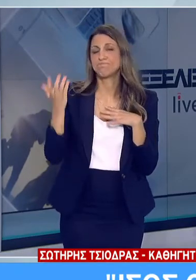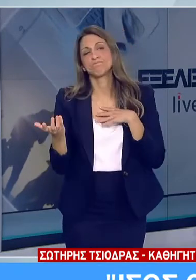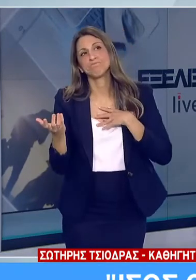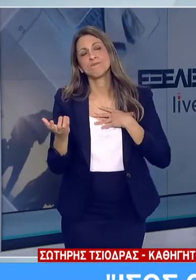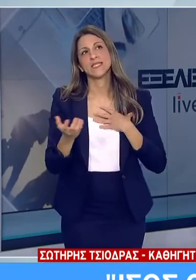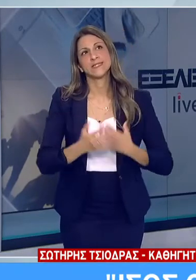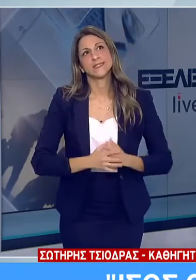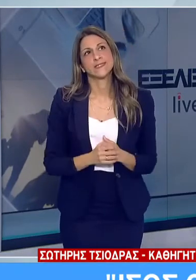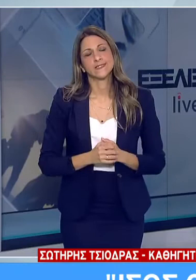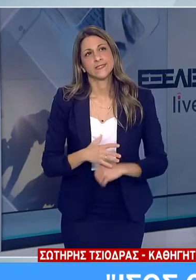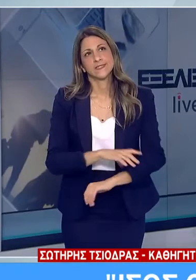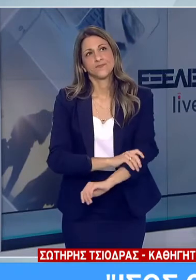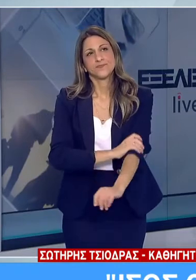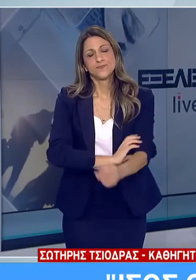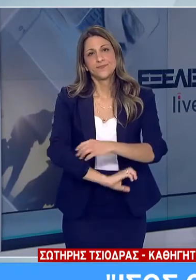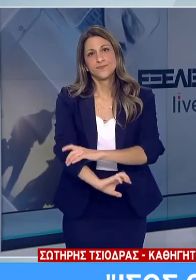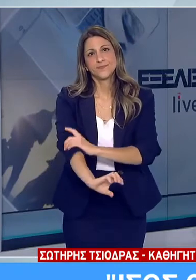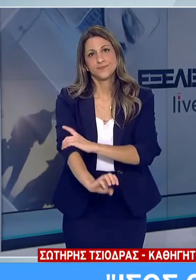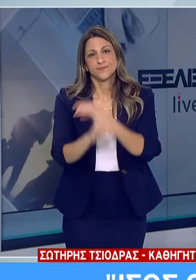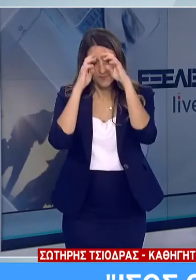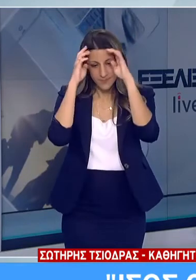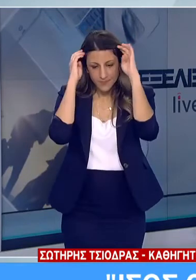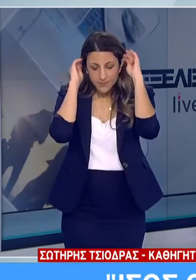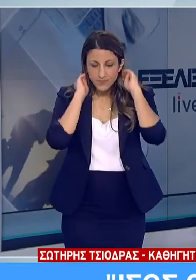ένας από τους λόγους που ανοίγουν και οι εσωτερικές